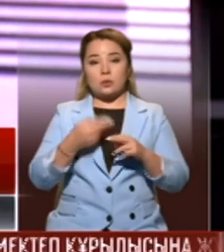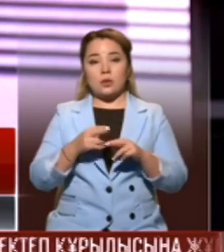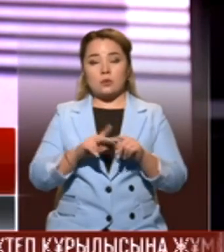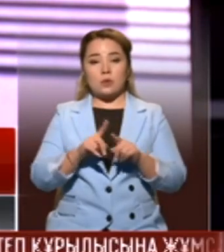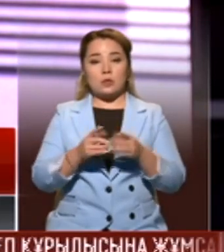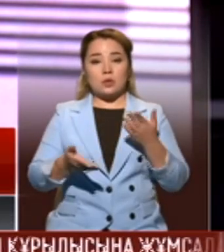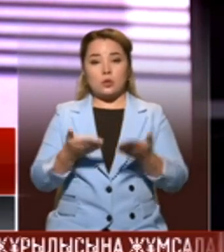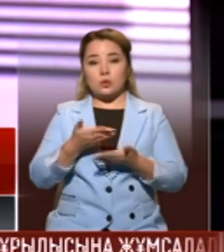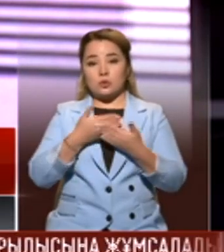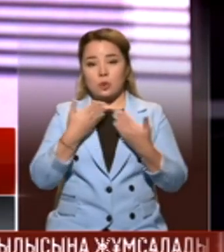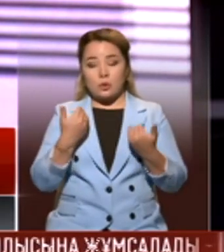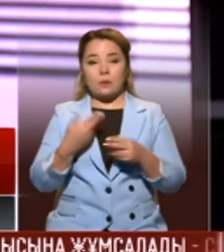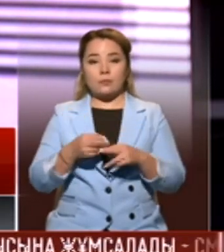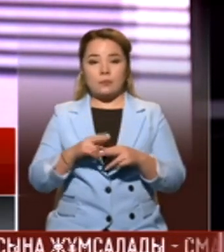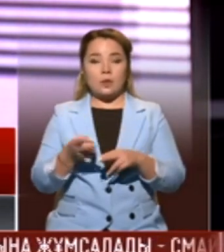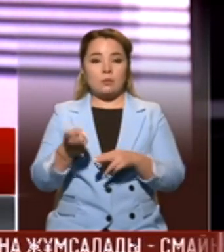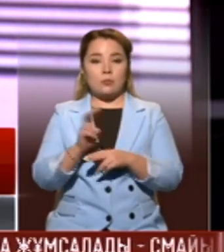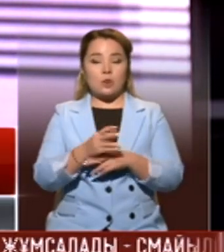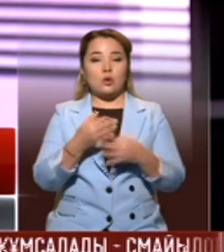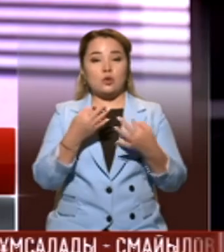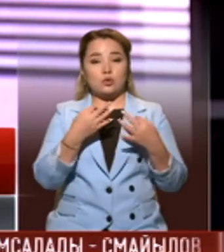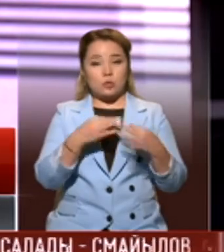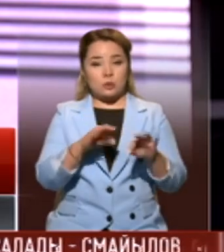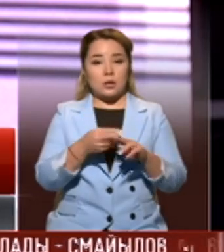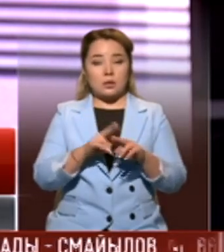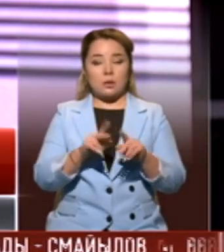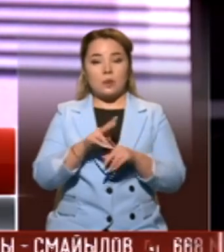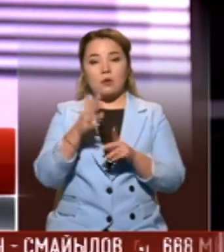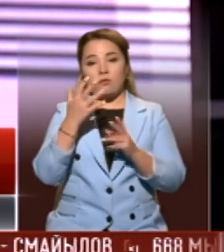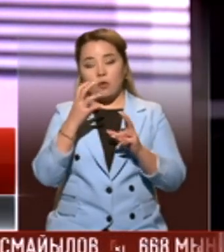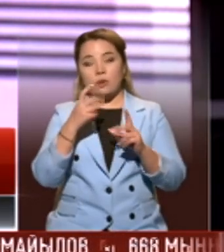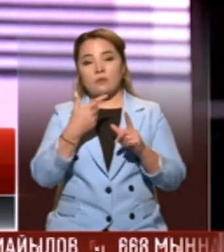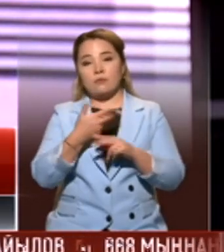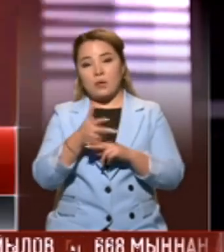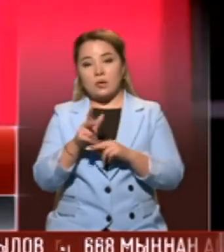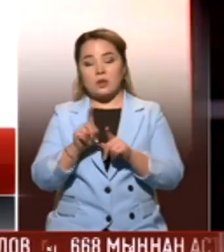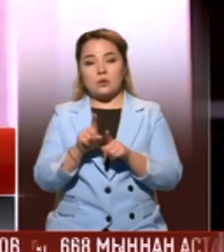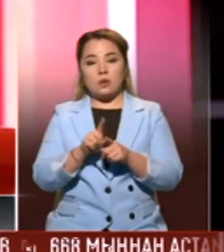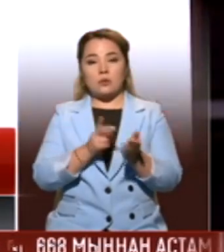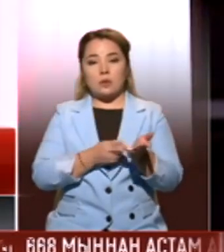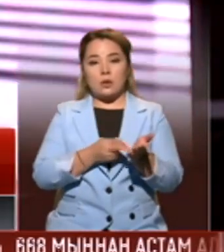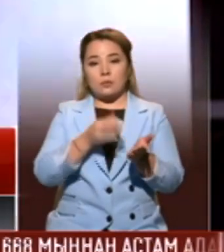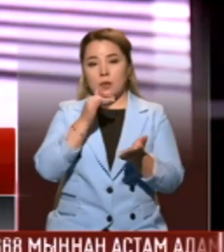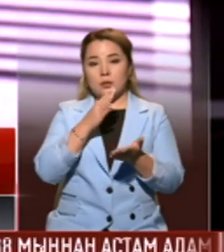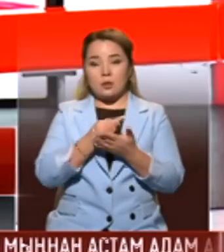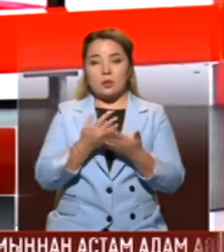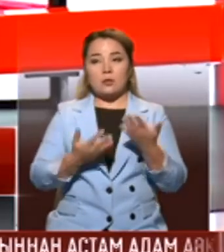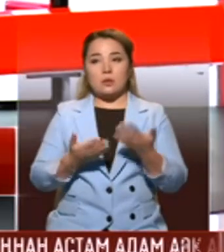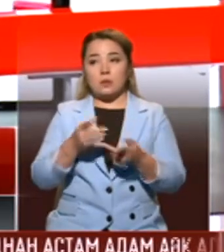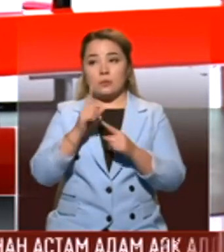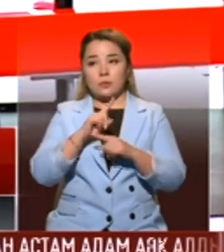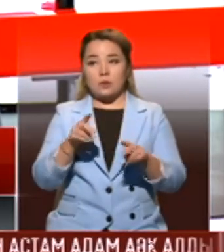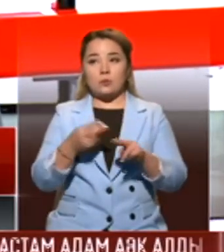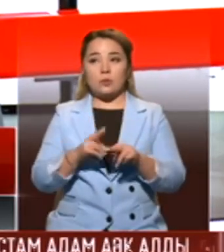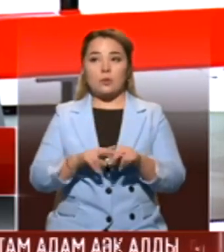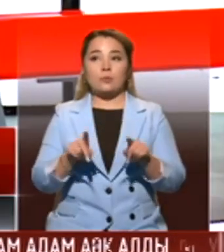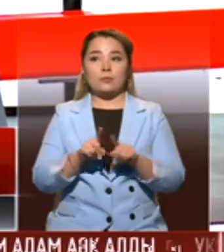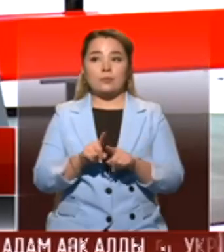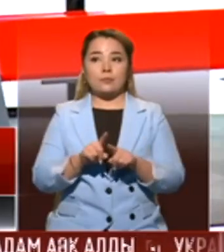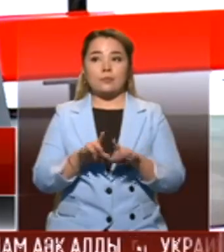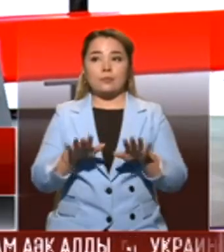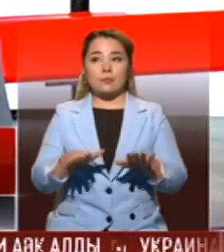рұқсат берілмесе, барып рұқсат сұраған кезде ендеше ол фото видео дәлелдеме түсіре алмайды. Ал фото видео дәлелдеме түсіре алмайтын болса, ендеше